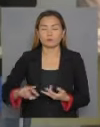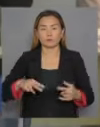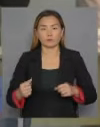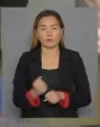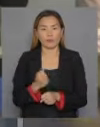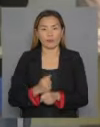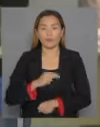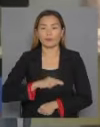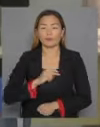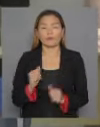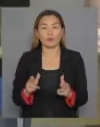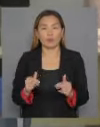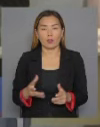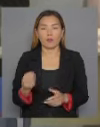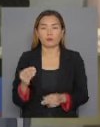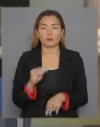болып табылады.